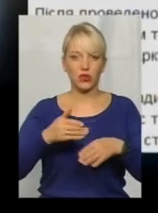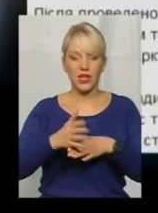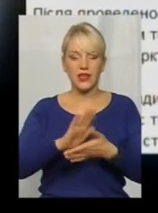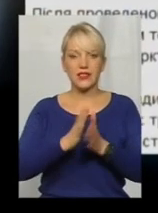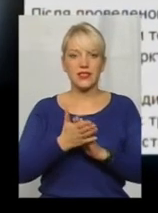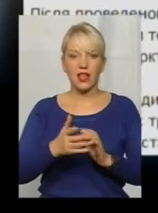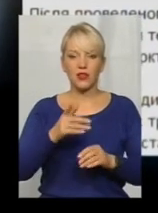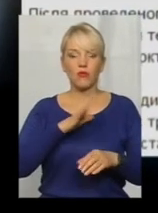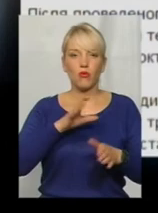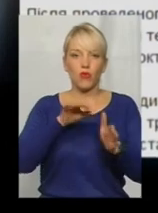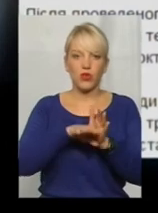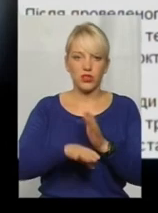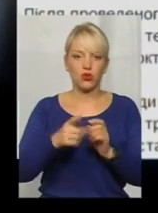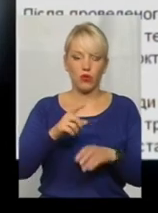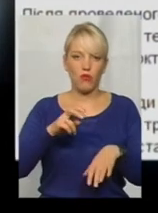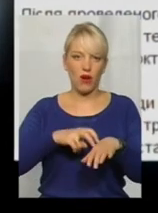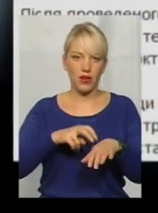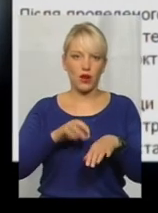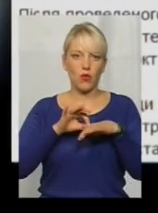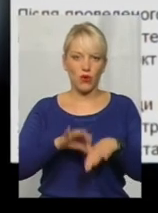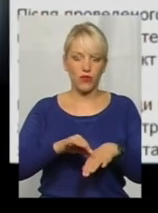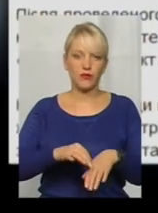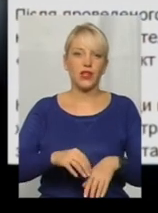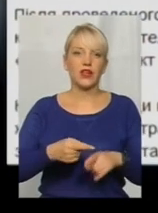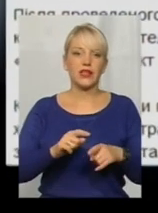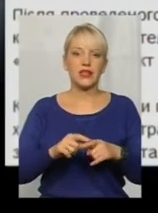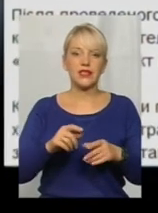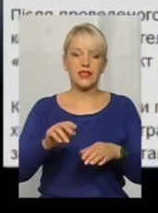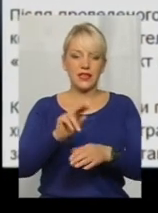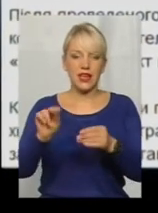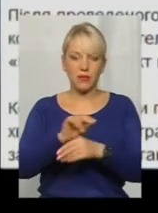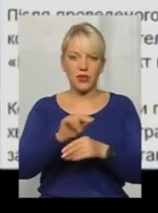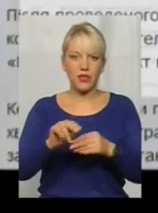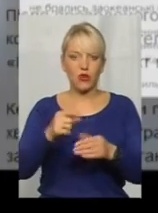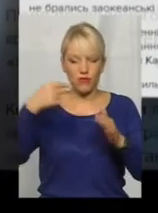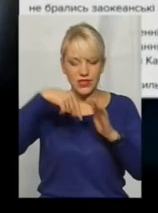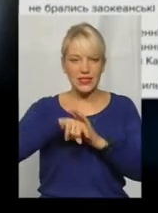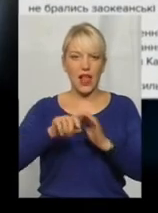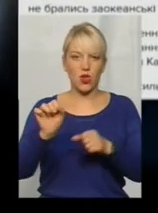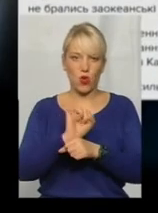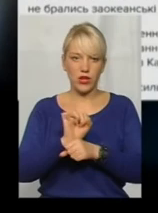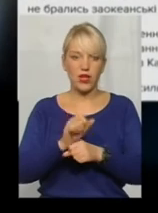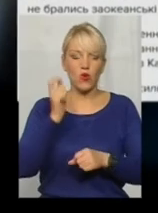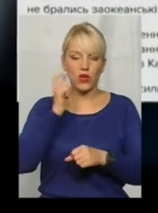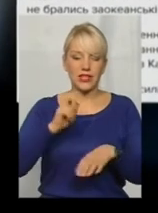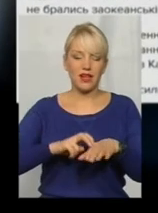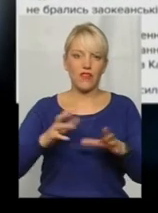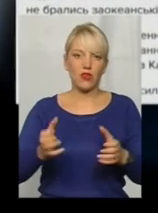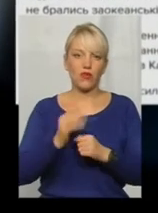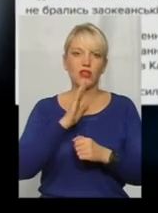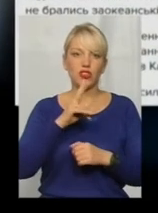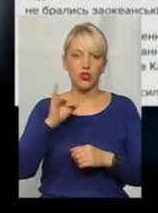транспортування погіршився, тому лікар провів тромболітичну терапію в салоні санітарного автомобіля. Українські лікарі врятували жінку, від